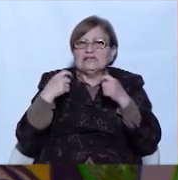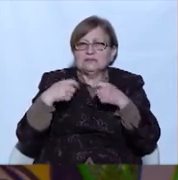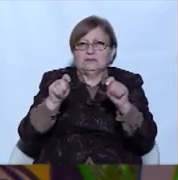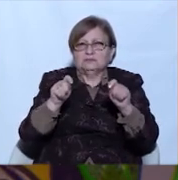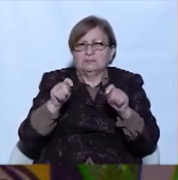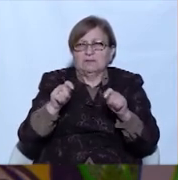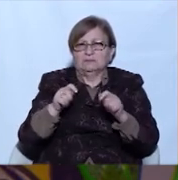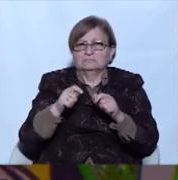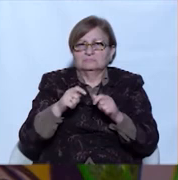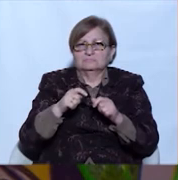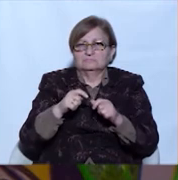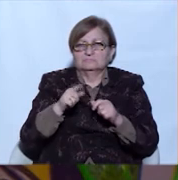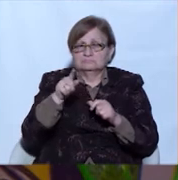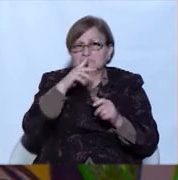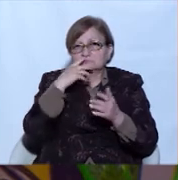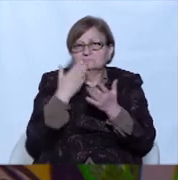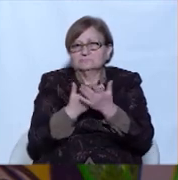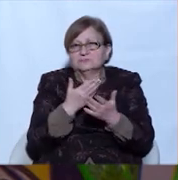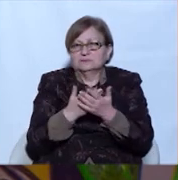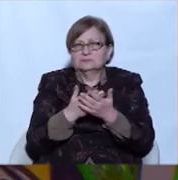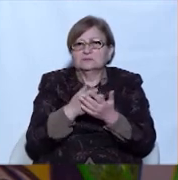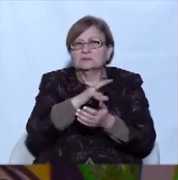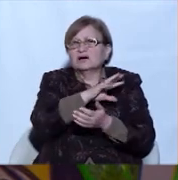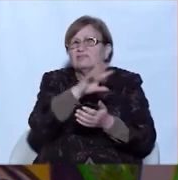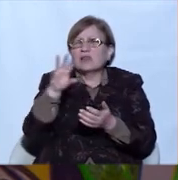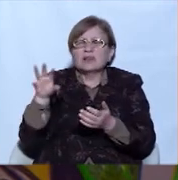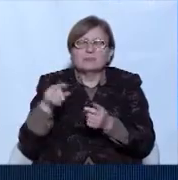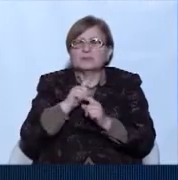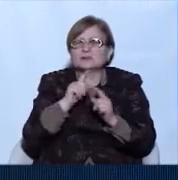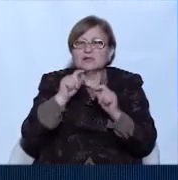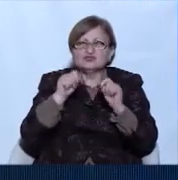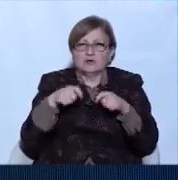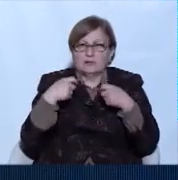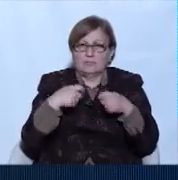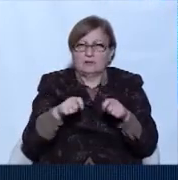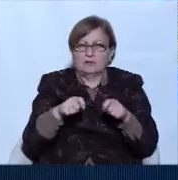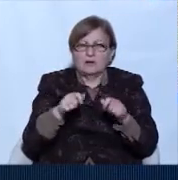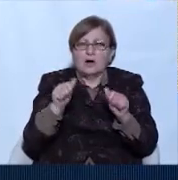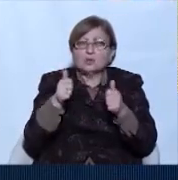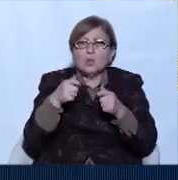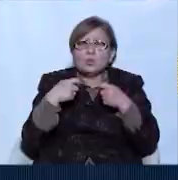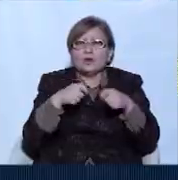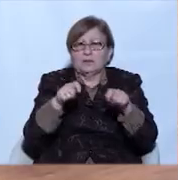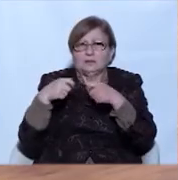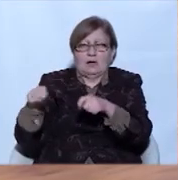იყიდება. და აქ წარმოდგენილია ყველაფერი, რისი გაყიდვაც შეიძლება, როგორ